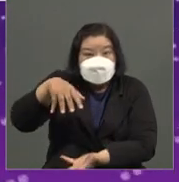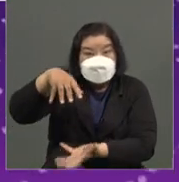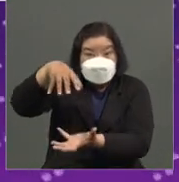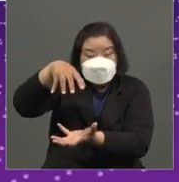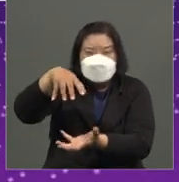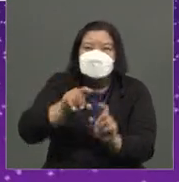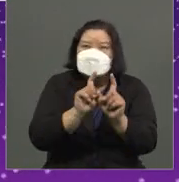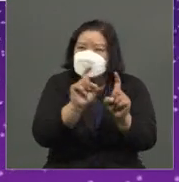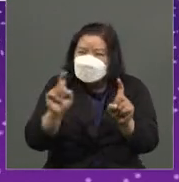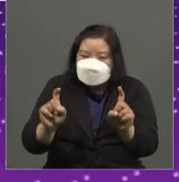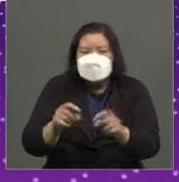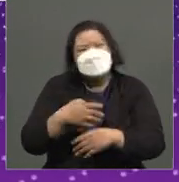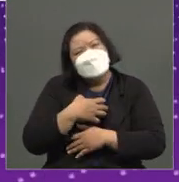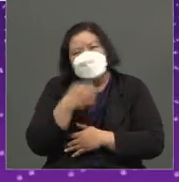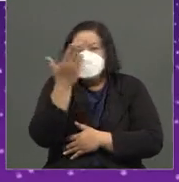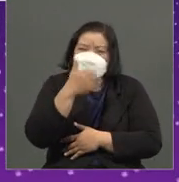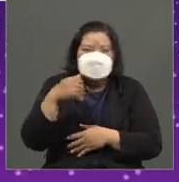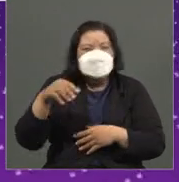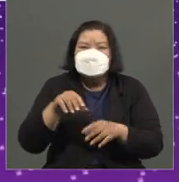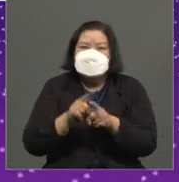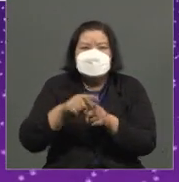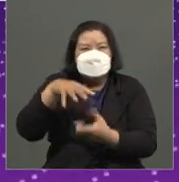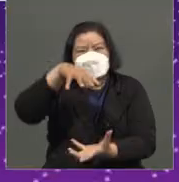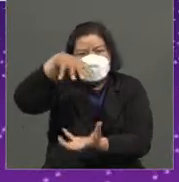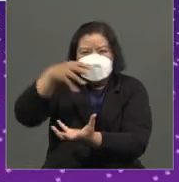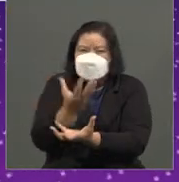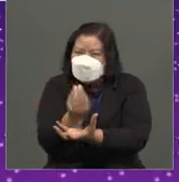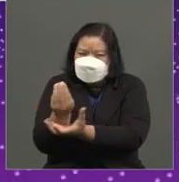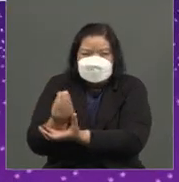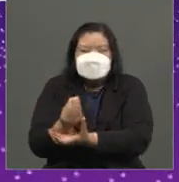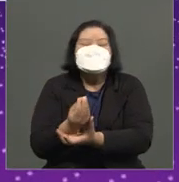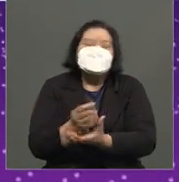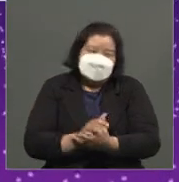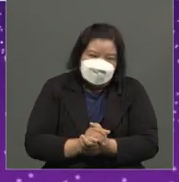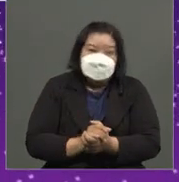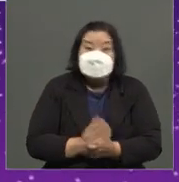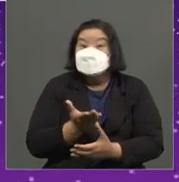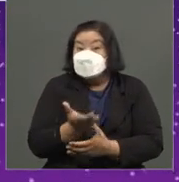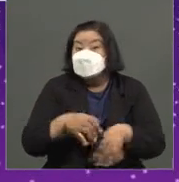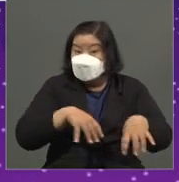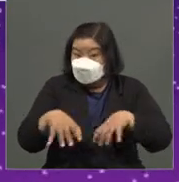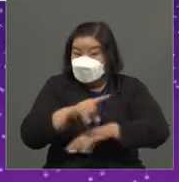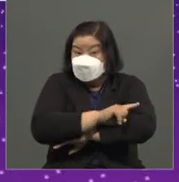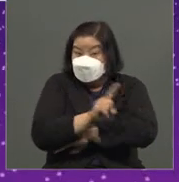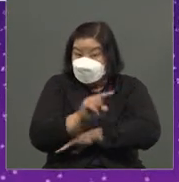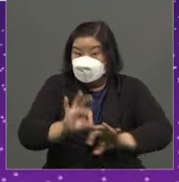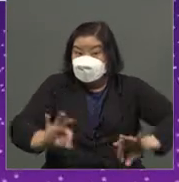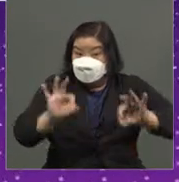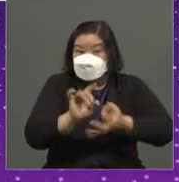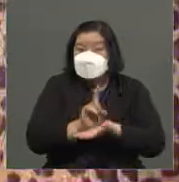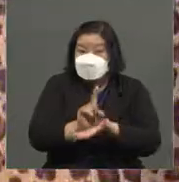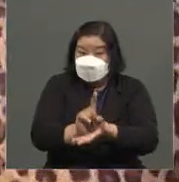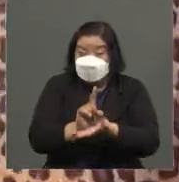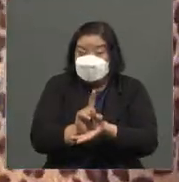ประดับตกแต่งสร้างสีสันให้กับสถานที่ต่างๆนะครับโดยกำหนดการจัดงานประเพณียี่เป็งหรือว่าลอยกระทงของจังหวัด